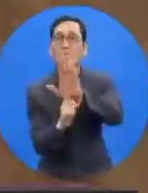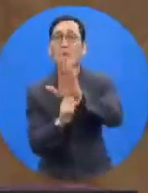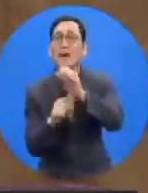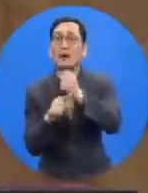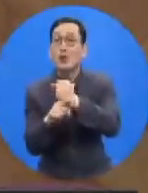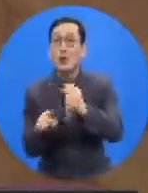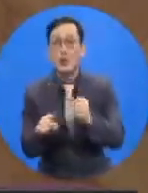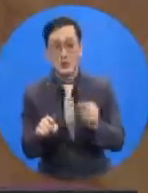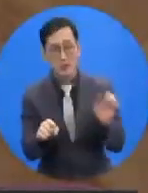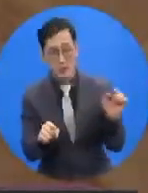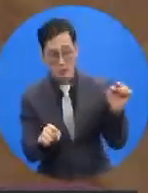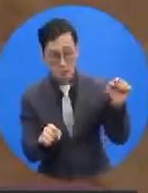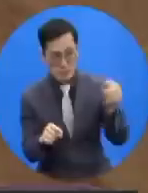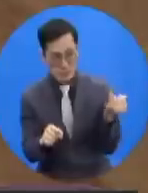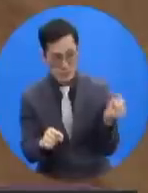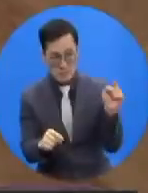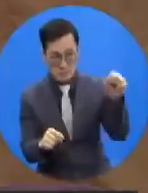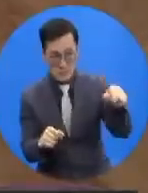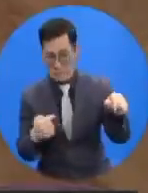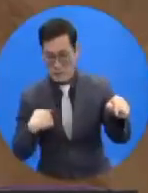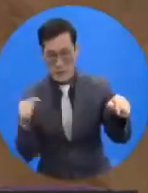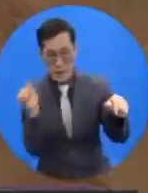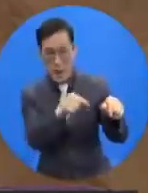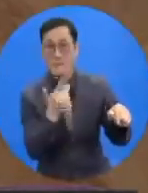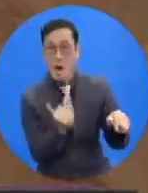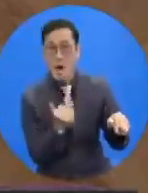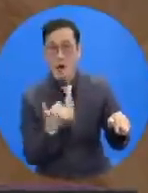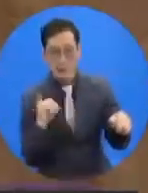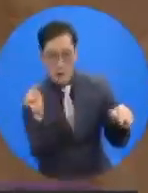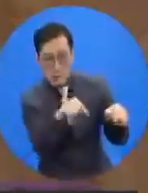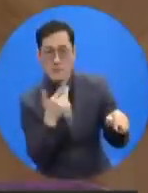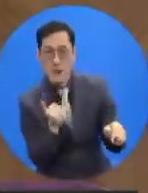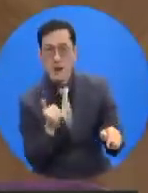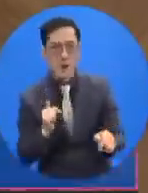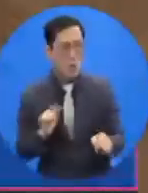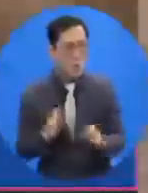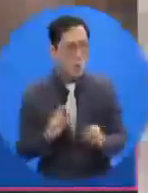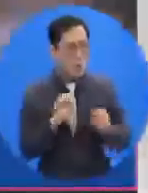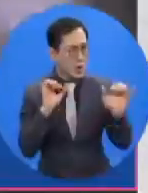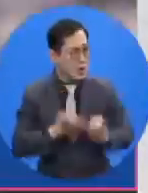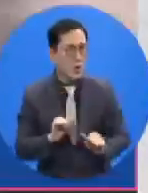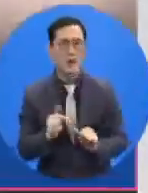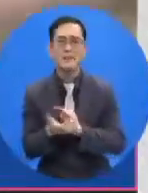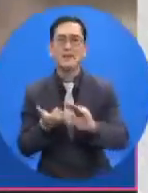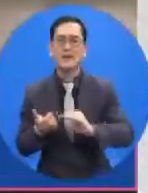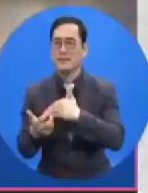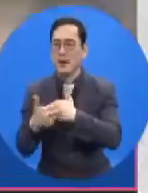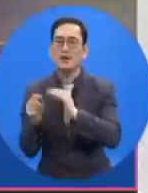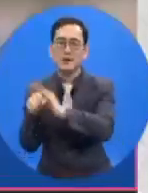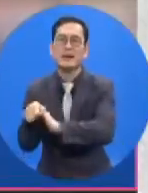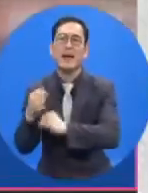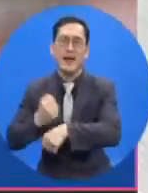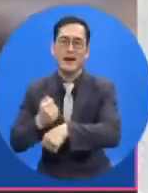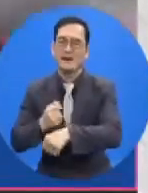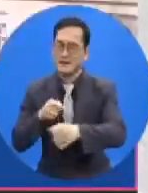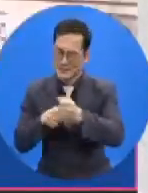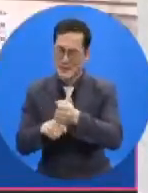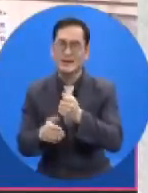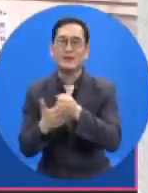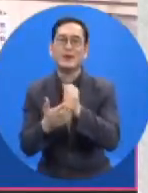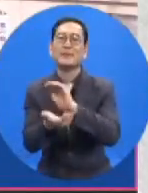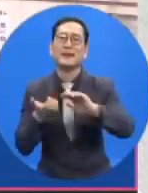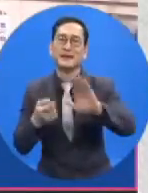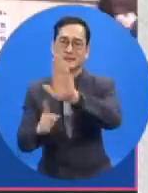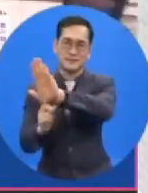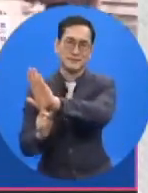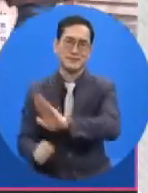혹여 내가 모르는 상황에서 갔을 수 있는 가능성, 거기서 혹시 나에게 옮겨왔을 가능성, 이른바 무증상 전파에 대한 위험 때문에 그런